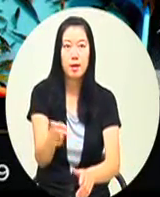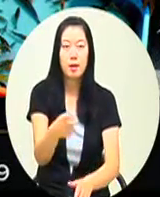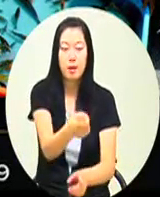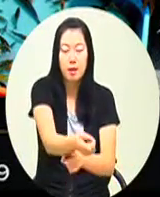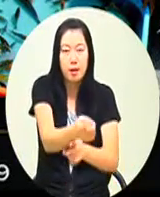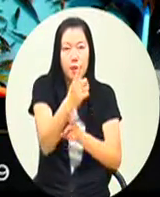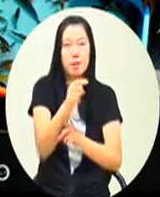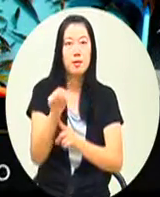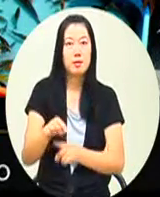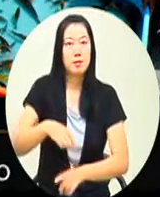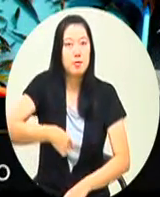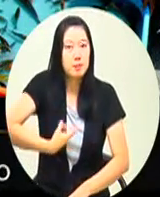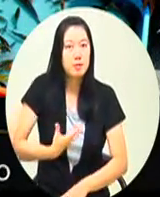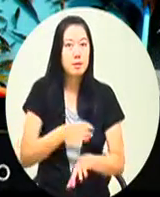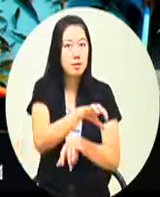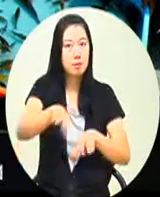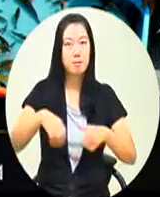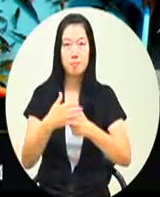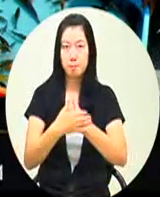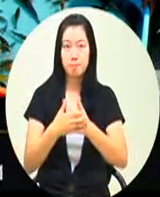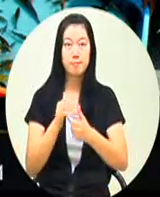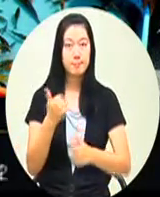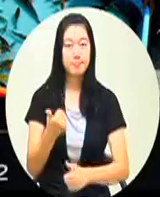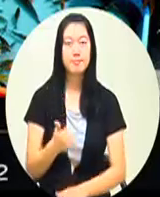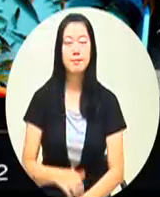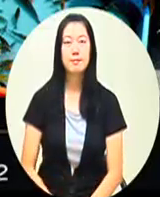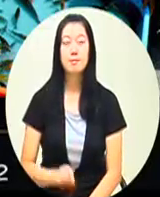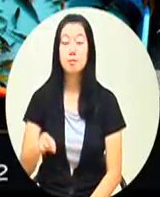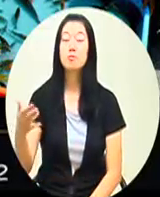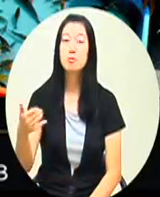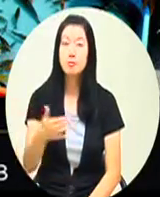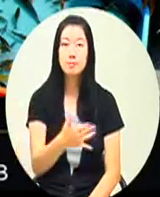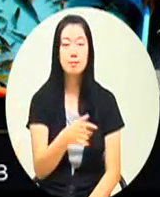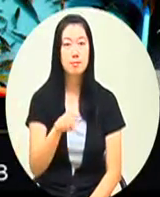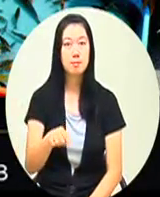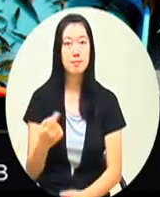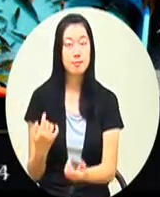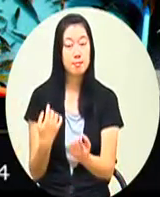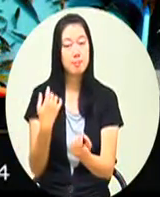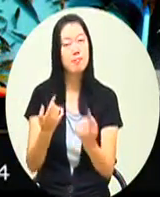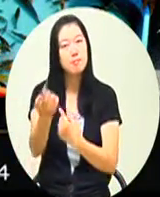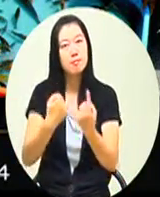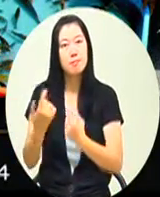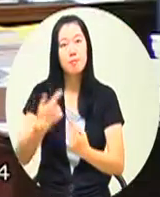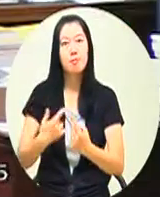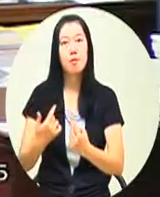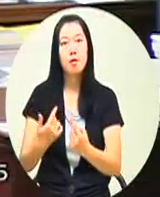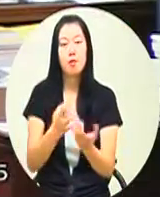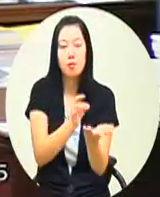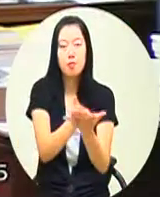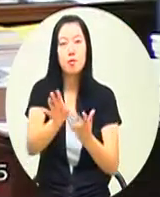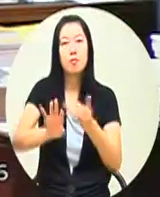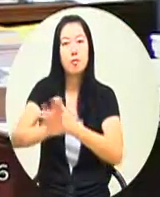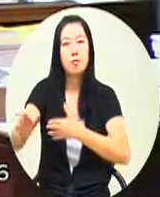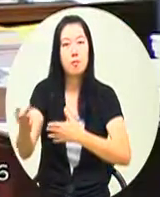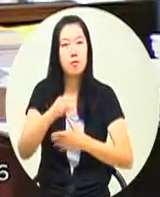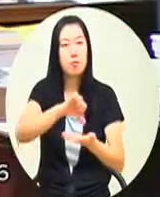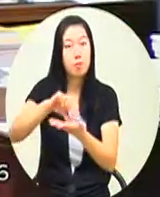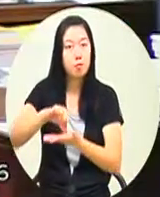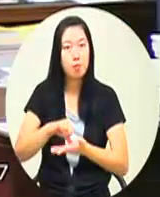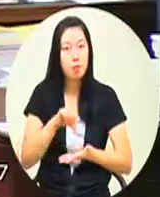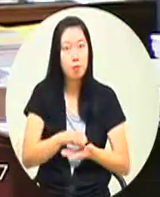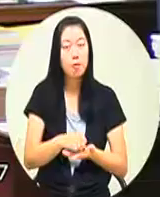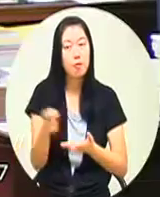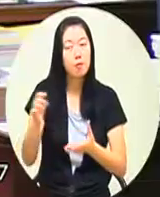保、比较生态的方式。这一些鱼就是那一天来参与这个移除外来种示范活动的一些钓